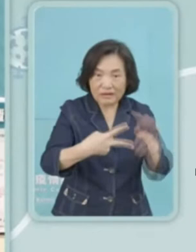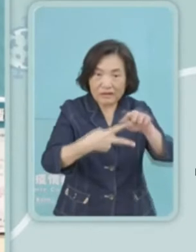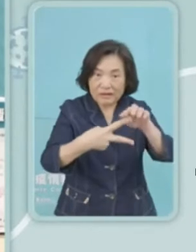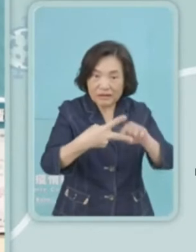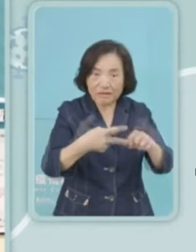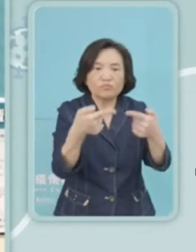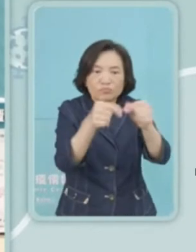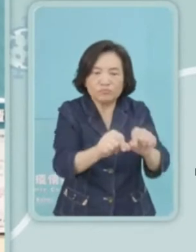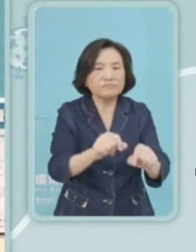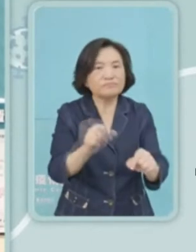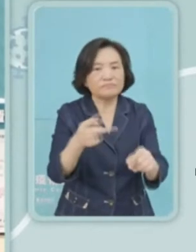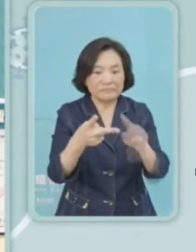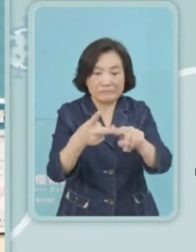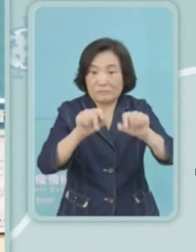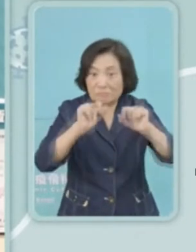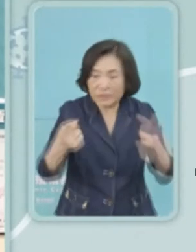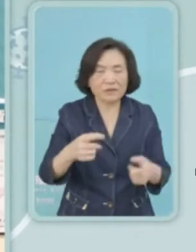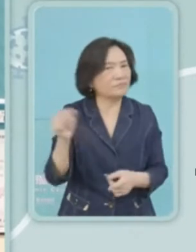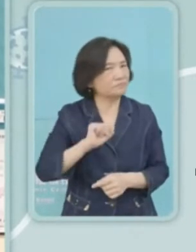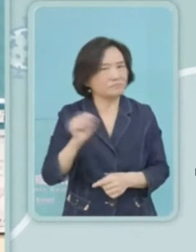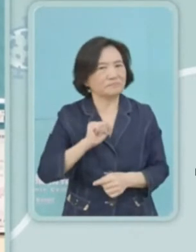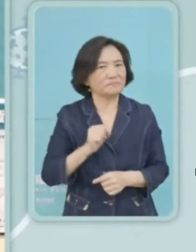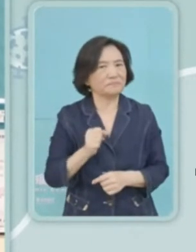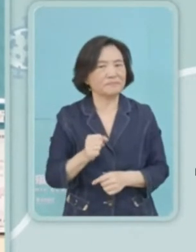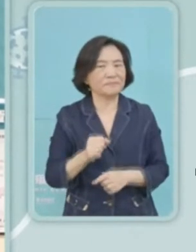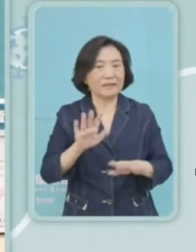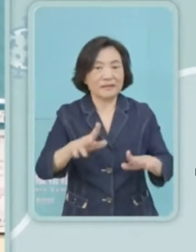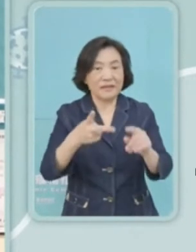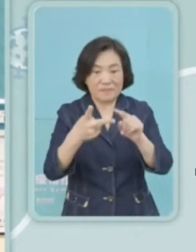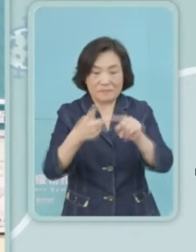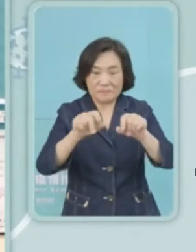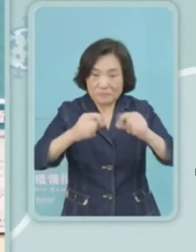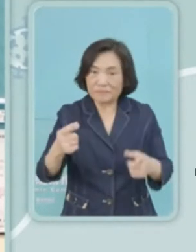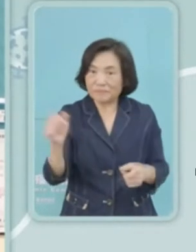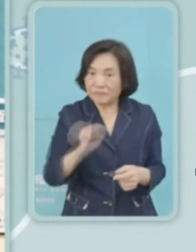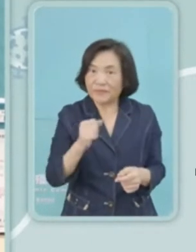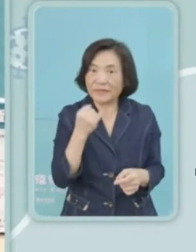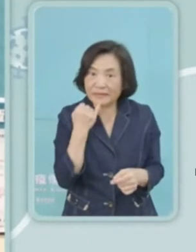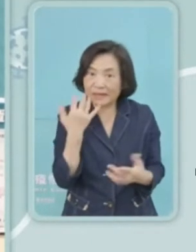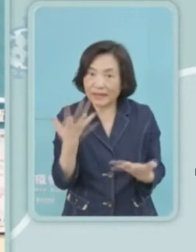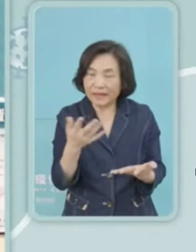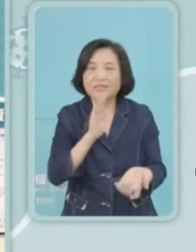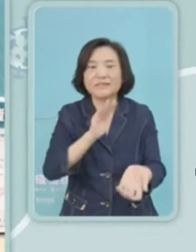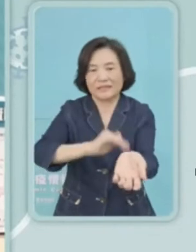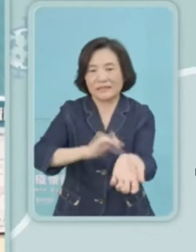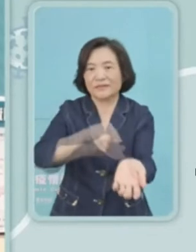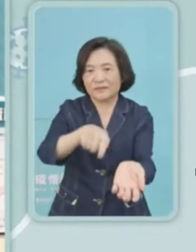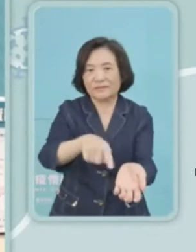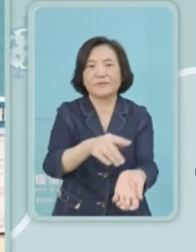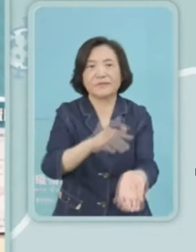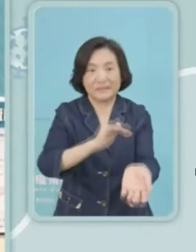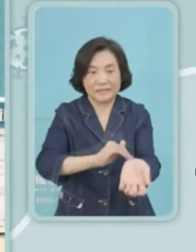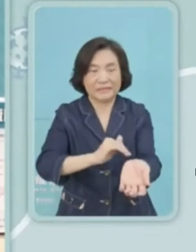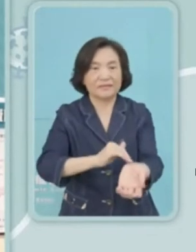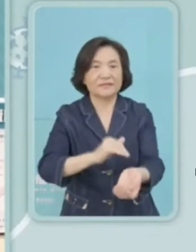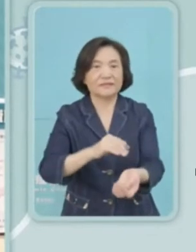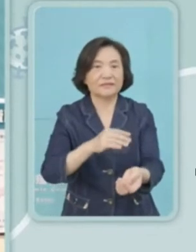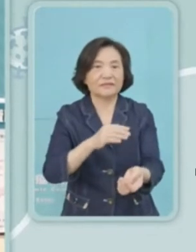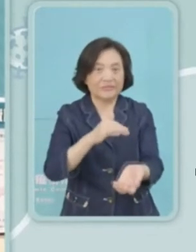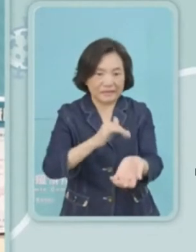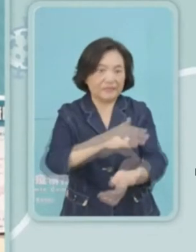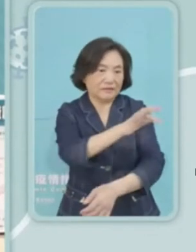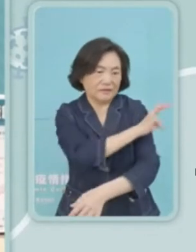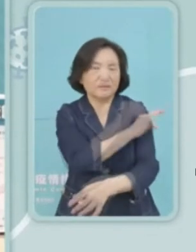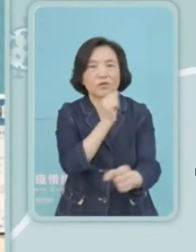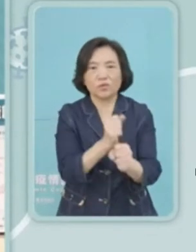市民了解，现在有混打的唯一只有那么在医院里面这个所谓的第一类